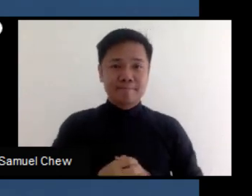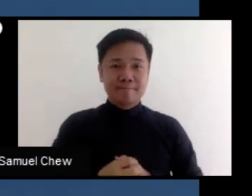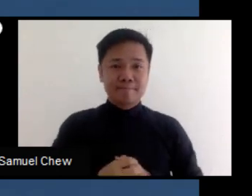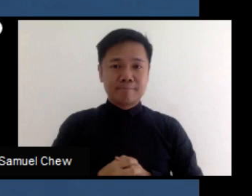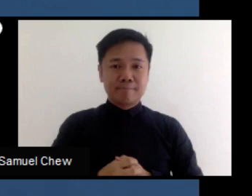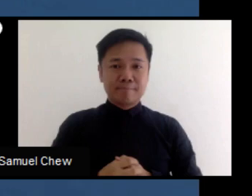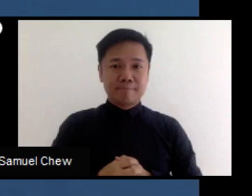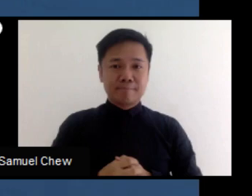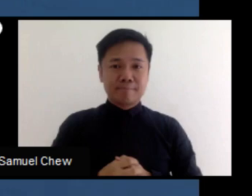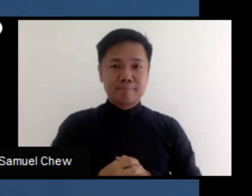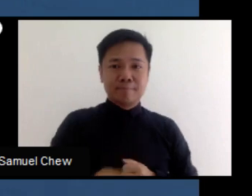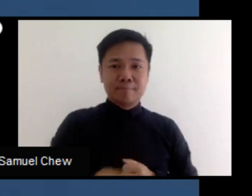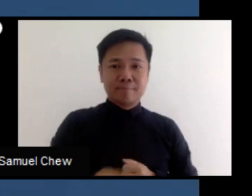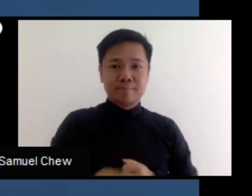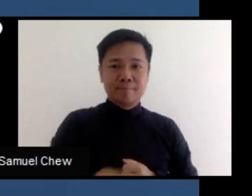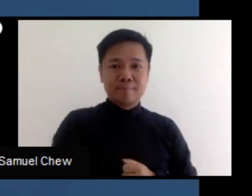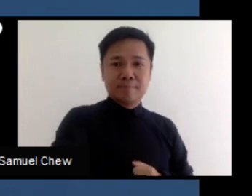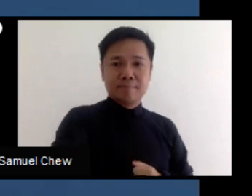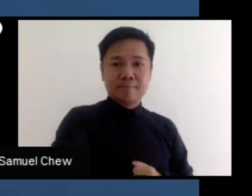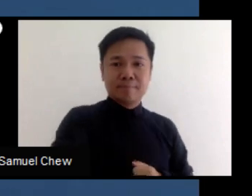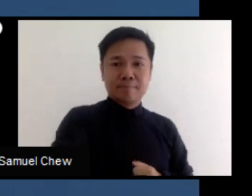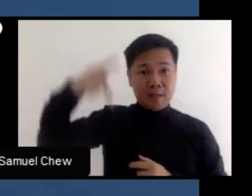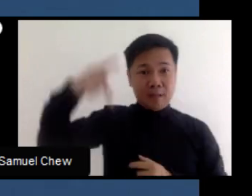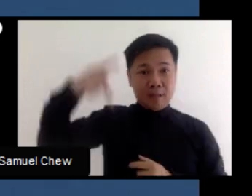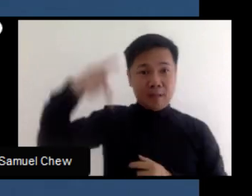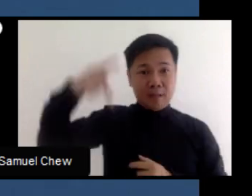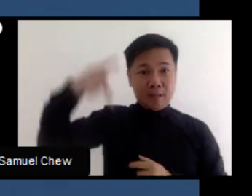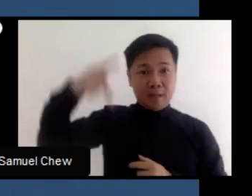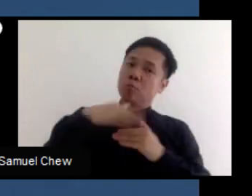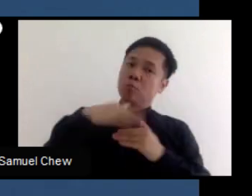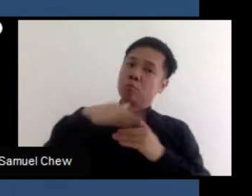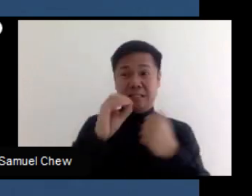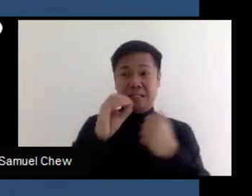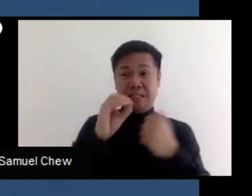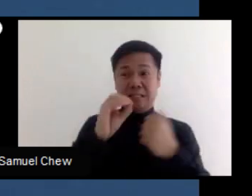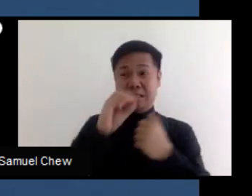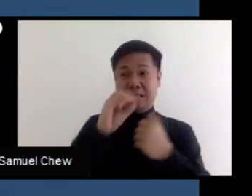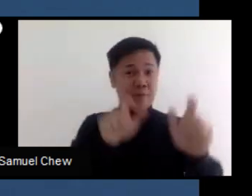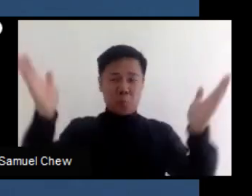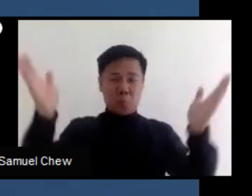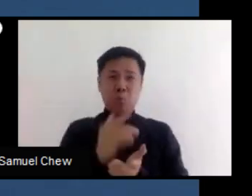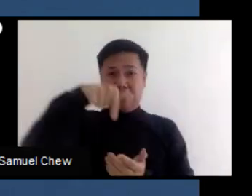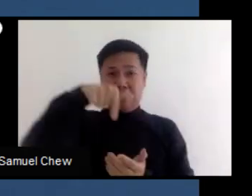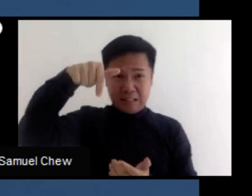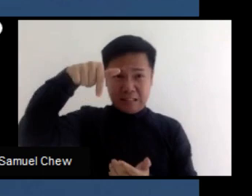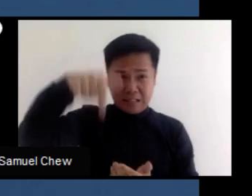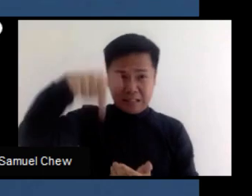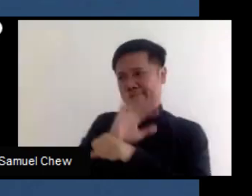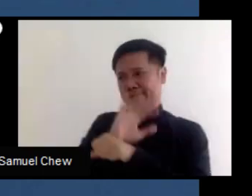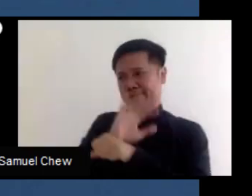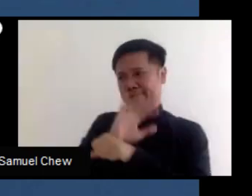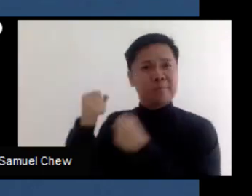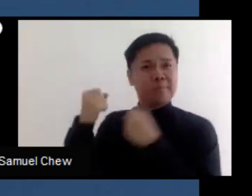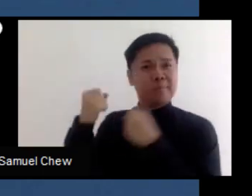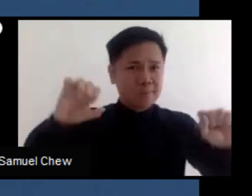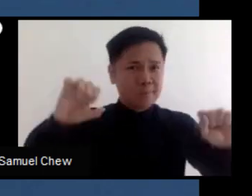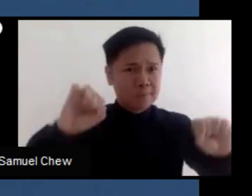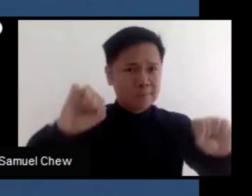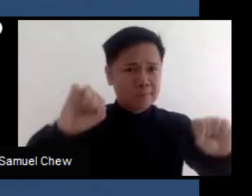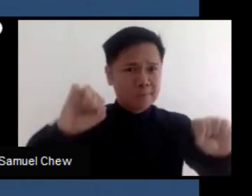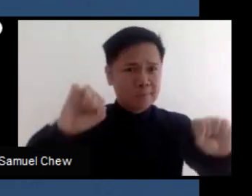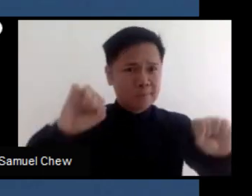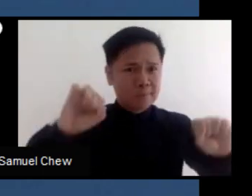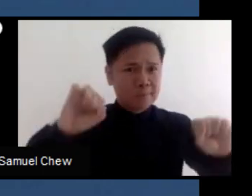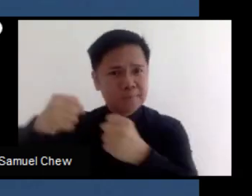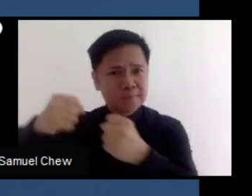情蔓延的背景下，本区域人口与发展面临新挑战。为此，亚太各国需要在人口领域加强